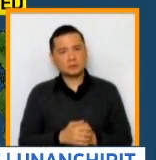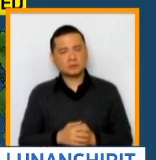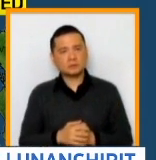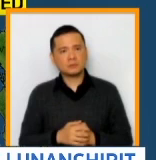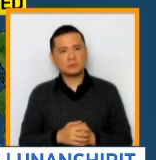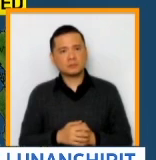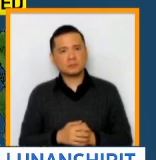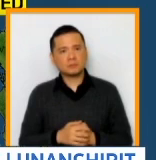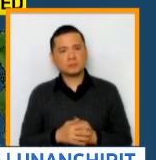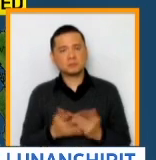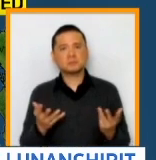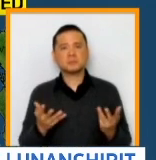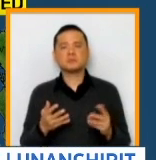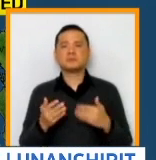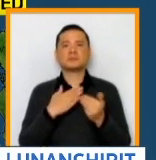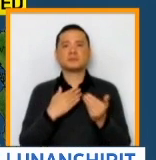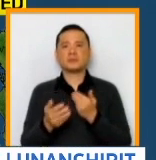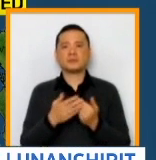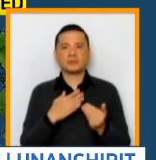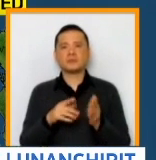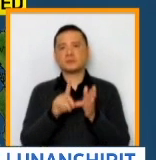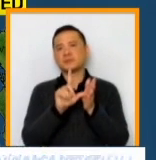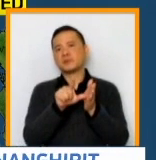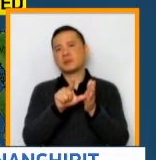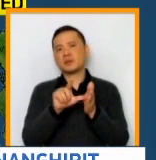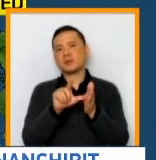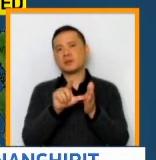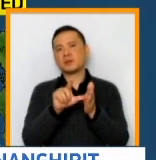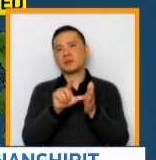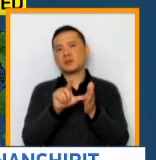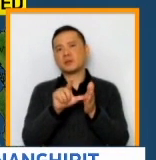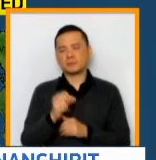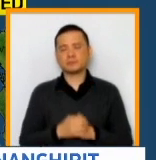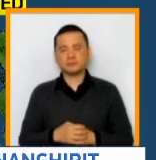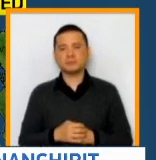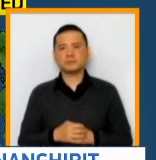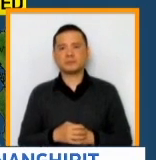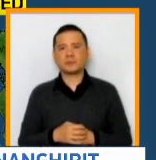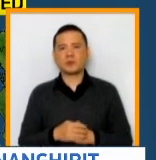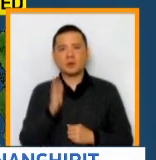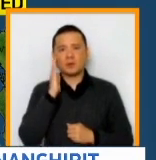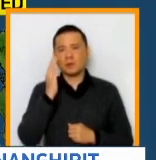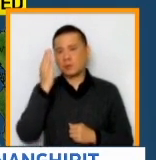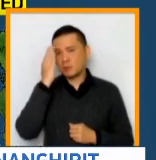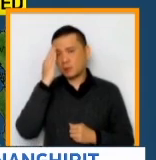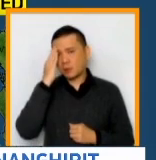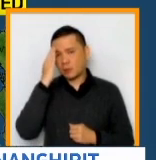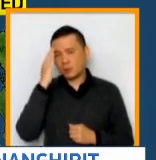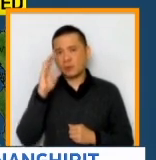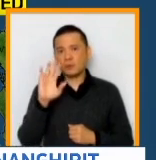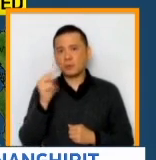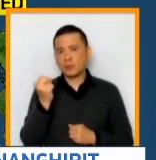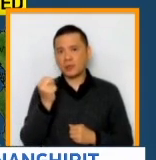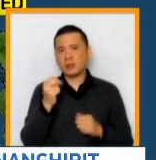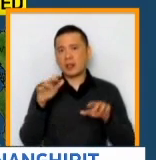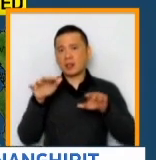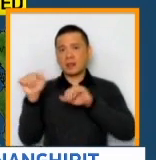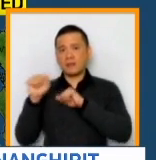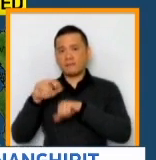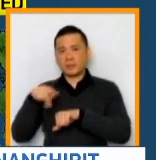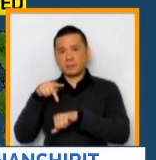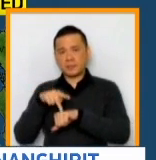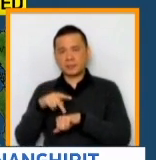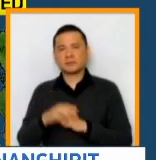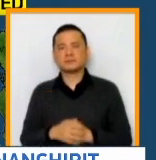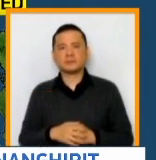O, babalikan natin si Chris Perez para malaman natin kailan ba itong lalabas sa par ang Jolina. At mamaya,